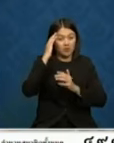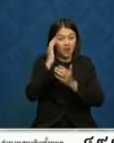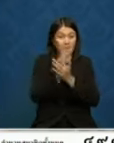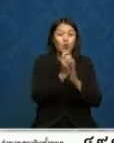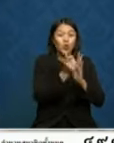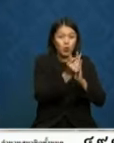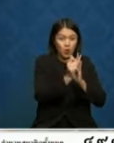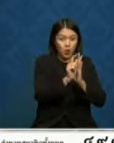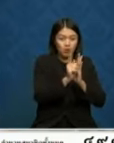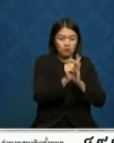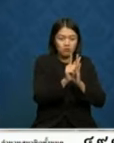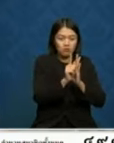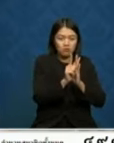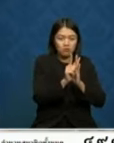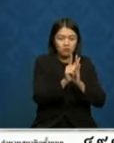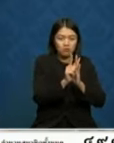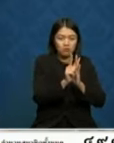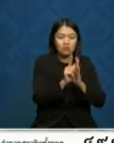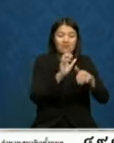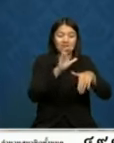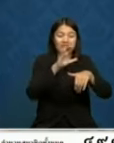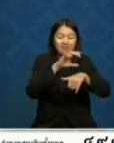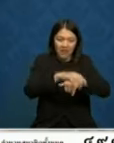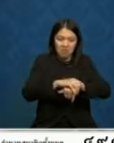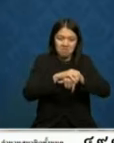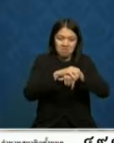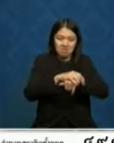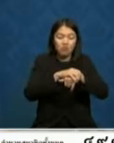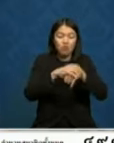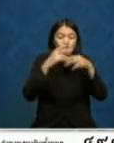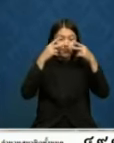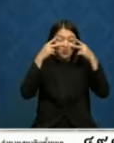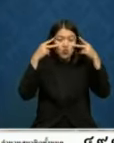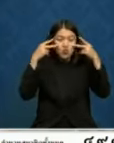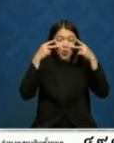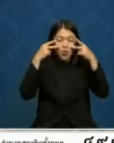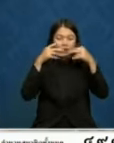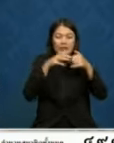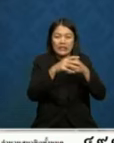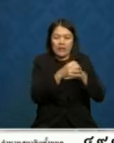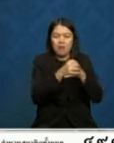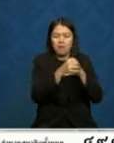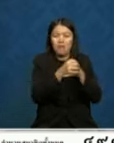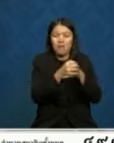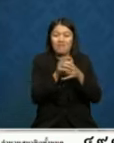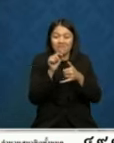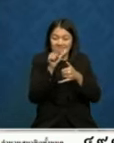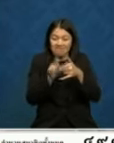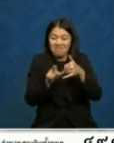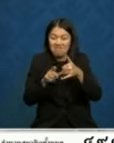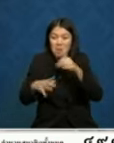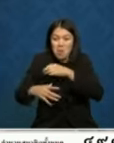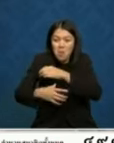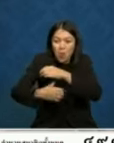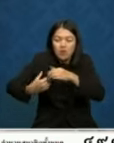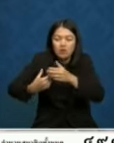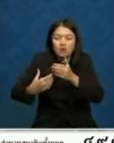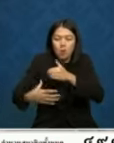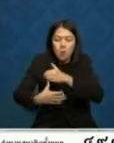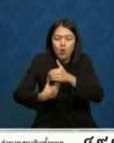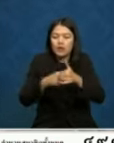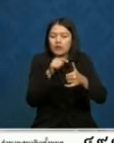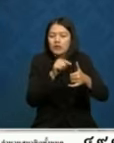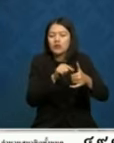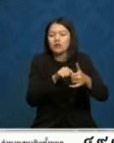ดรธานีไปจับผู้ร้ายคนหนึ่งที่ลักเล็กขโมยน้อยพอจับแล้วไอ้คน